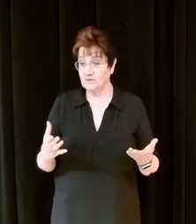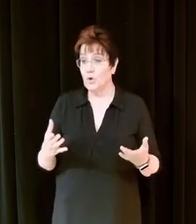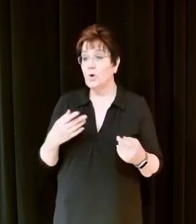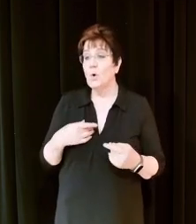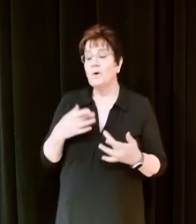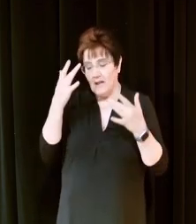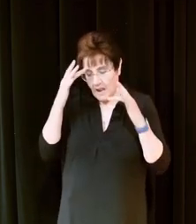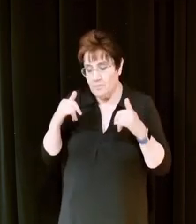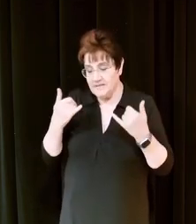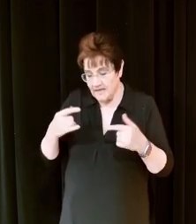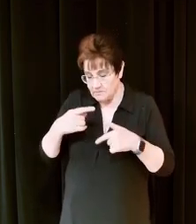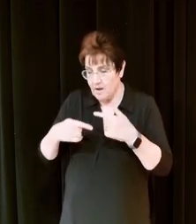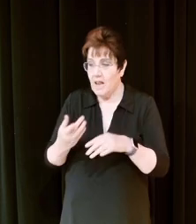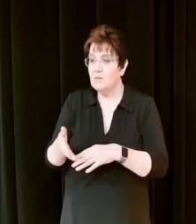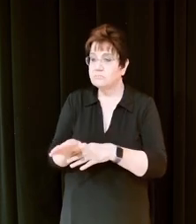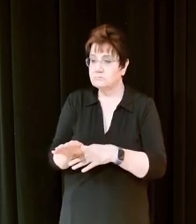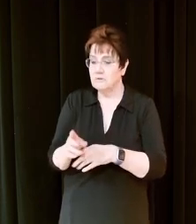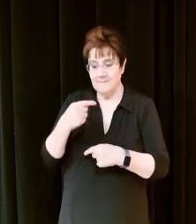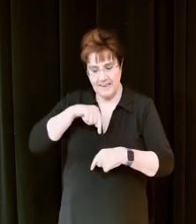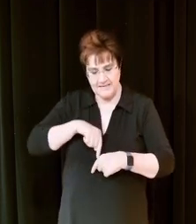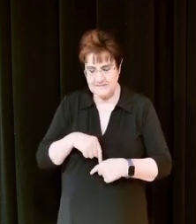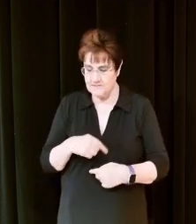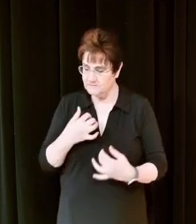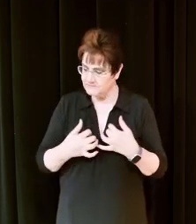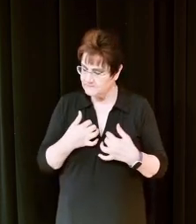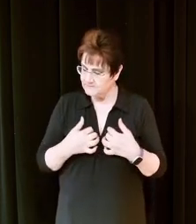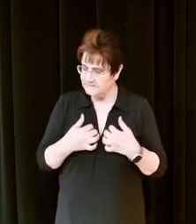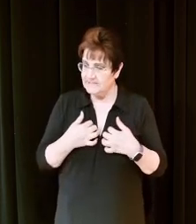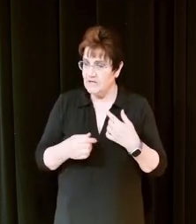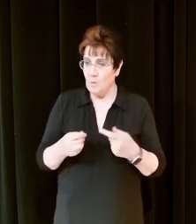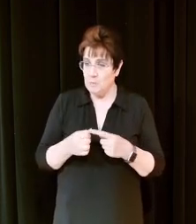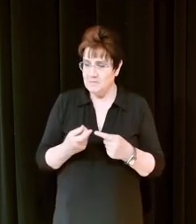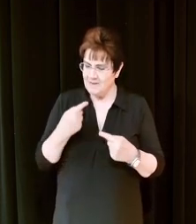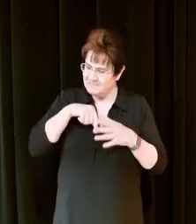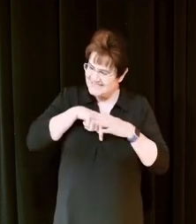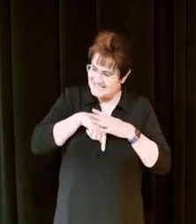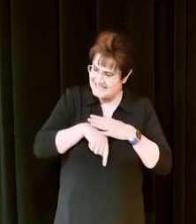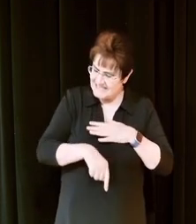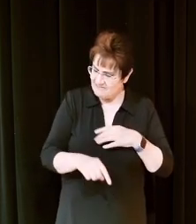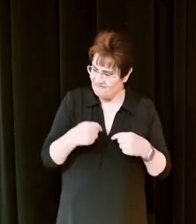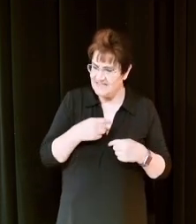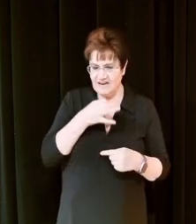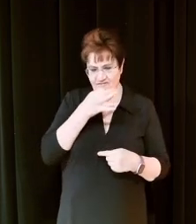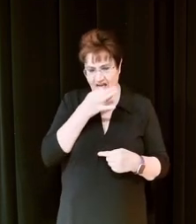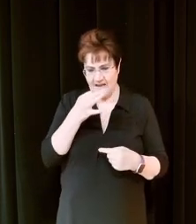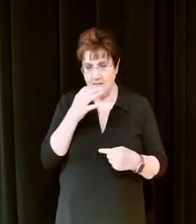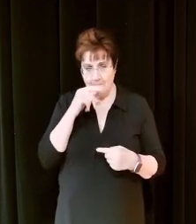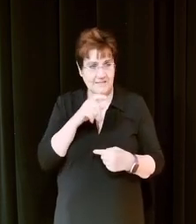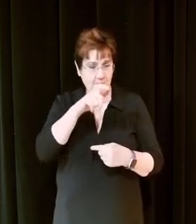inneren Ringen zu tun, manchmal mit Fragen, eben die ganz tief mit Menschen verbunden sind.